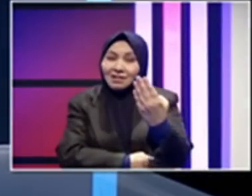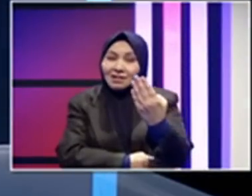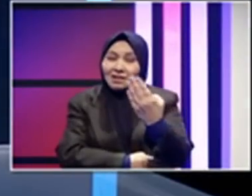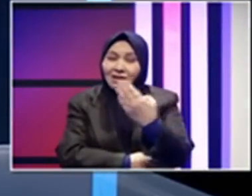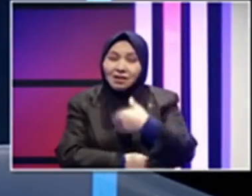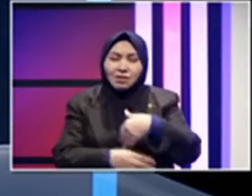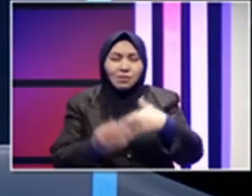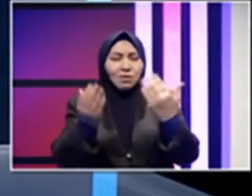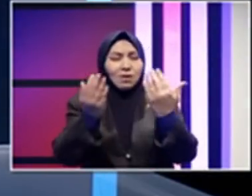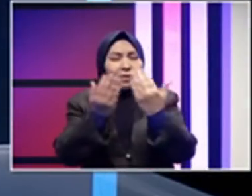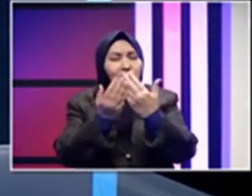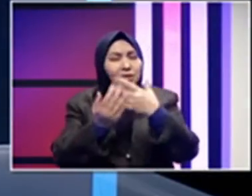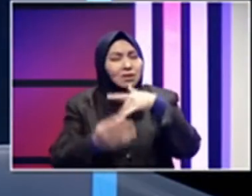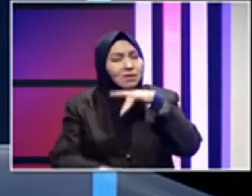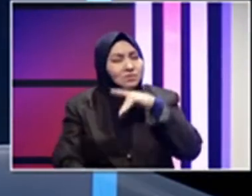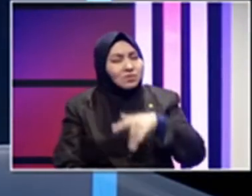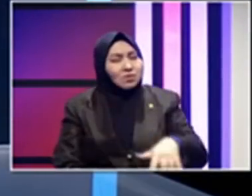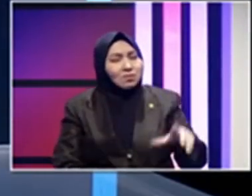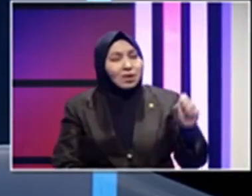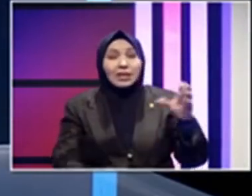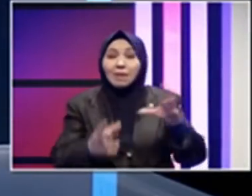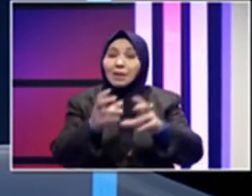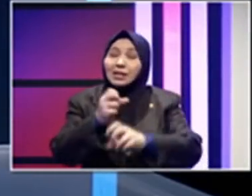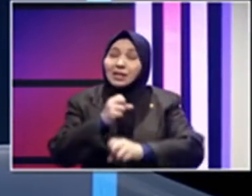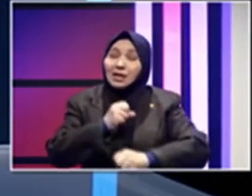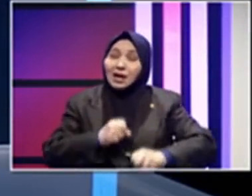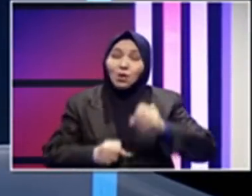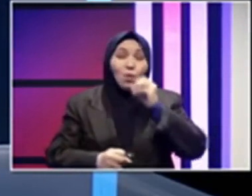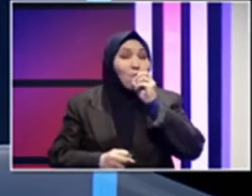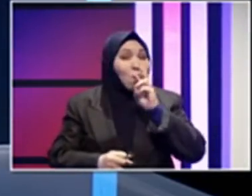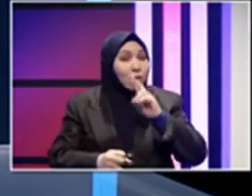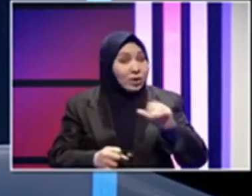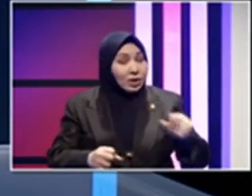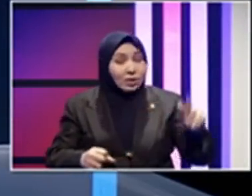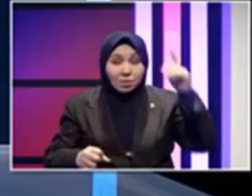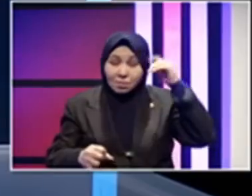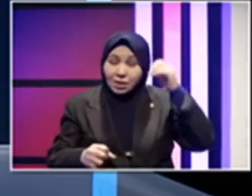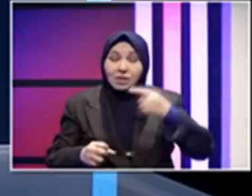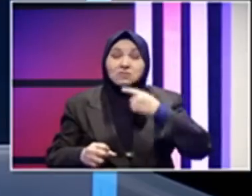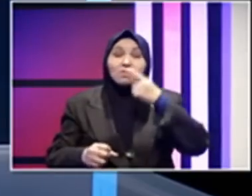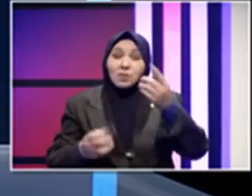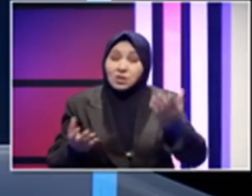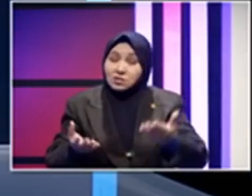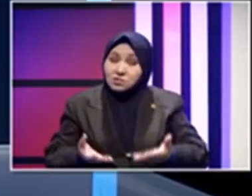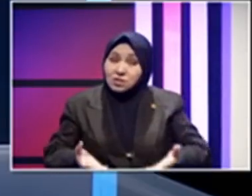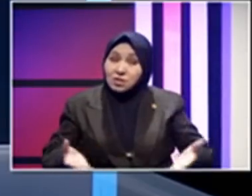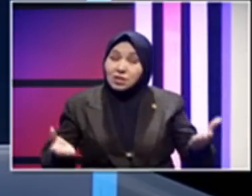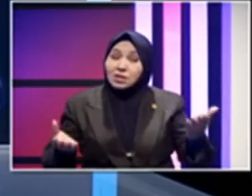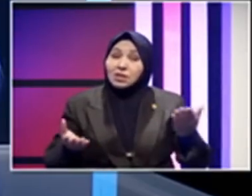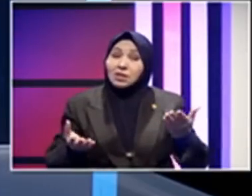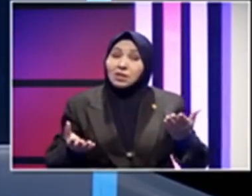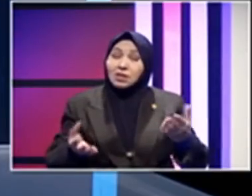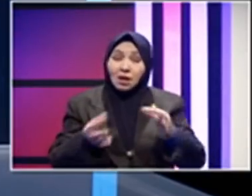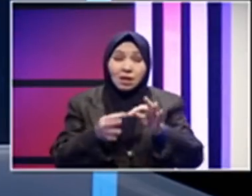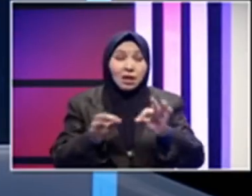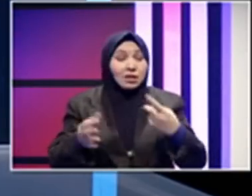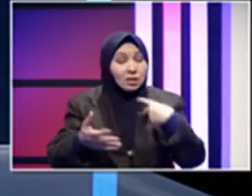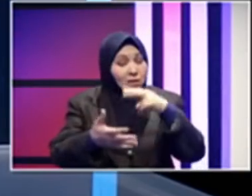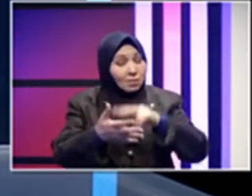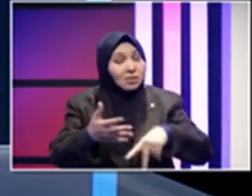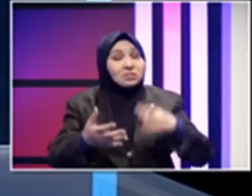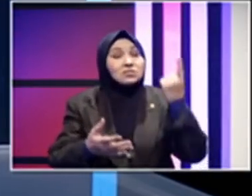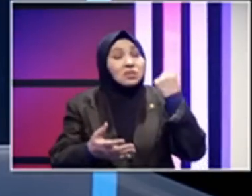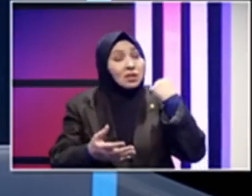Allahumma salli ala sayyidina Muhammadin wa ala sayyidina Muhammad. Dapatkan yang original, tuan-tuan dan puan-puan, nak sebut kat sini bahawa ayat yang kita baca tadi,